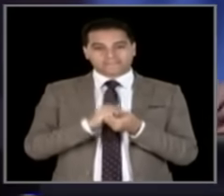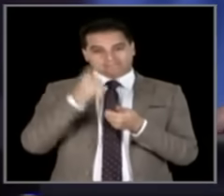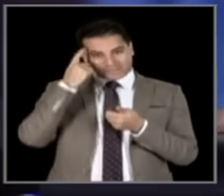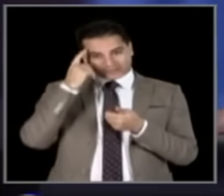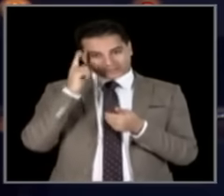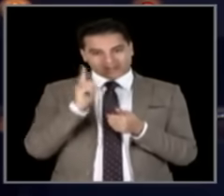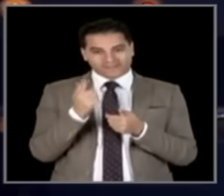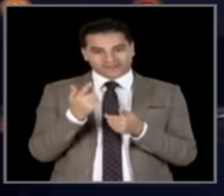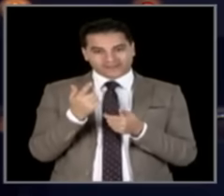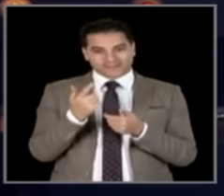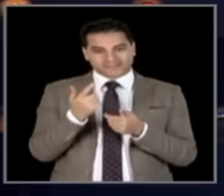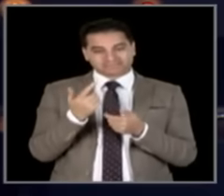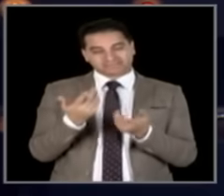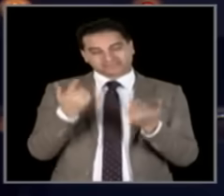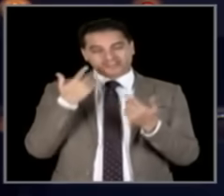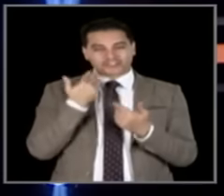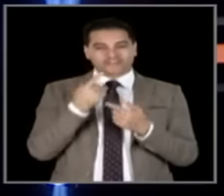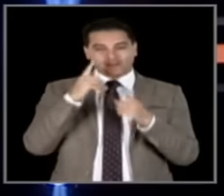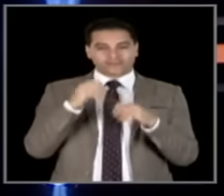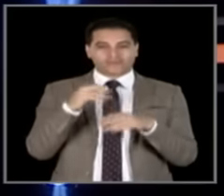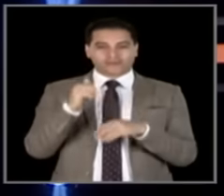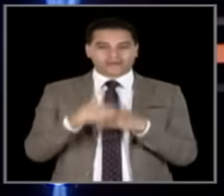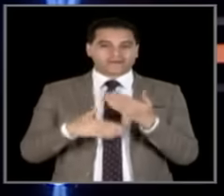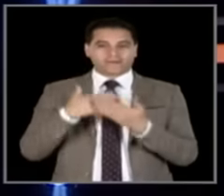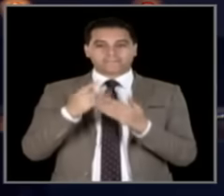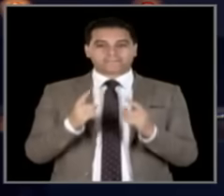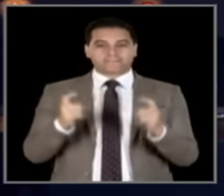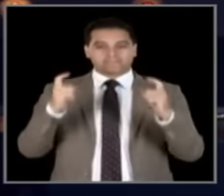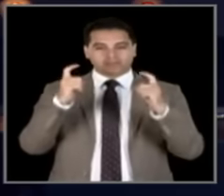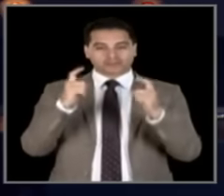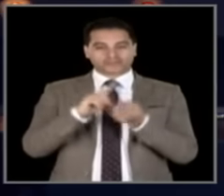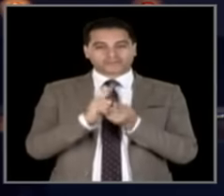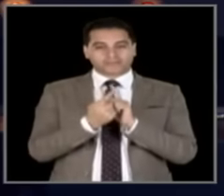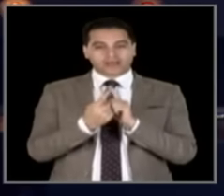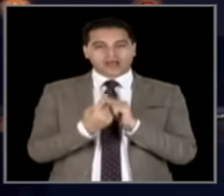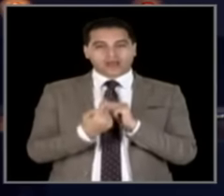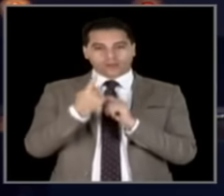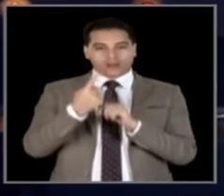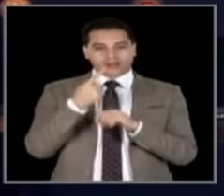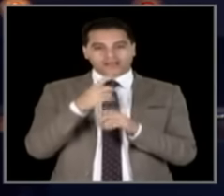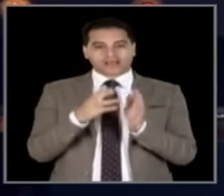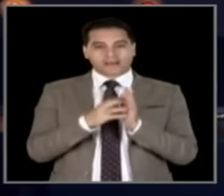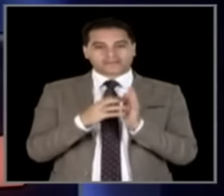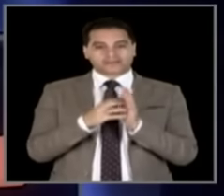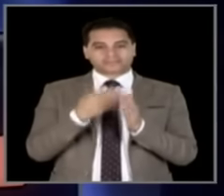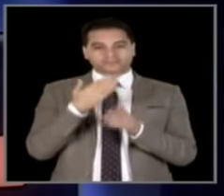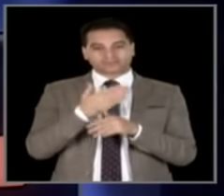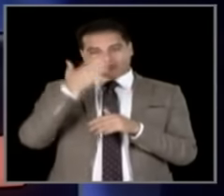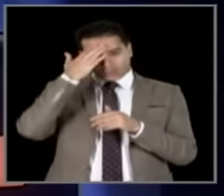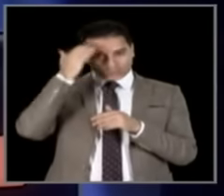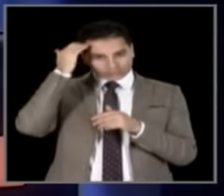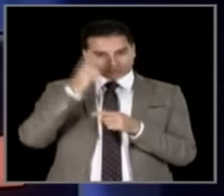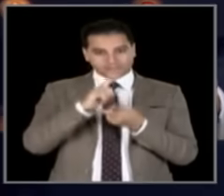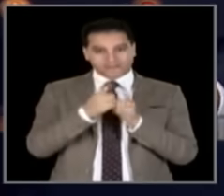والله هتشرف. نرجع لماتش النهارده. يلا. والتغيير الاول لجامعه اسيوط، محمد ابو